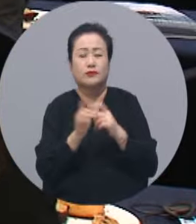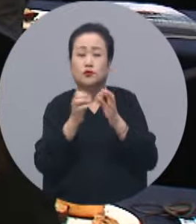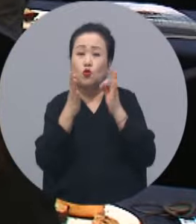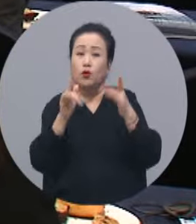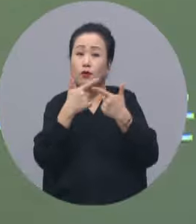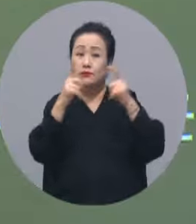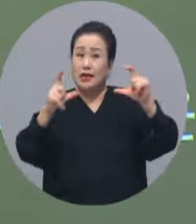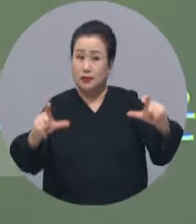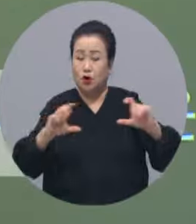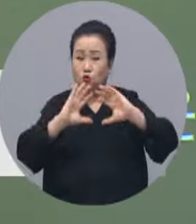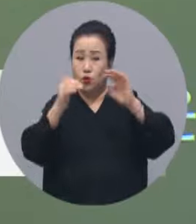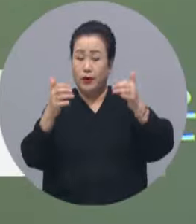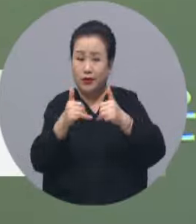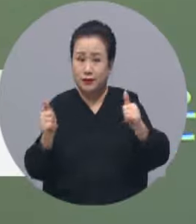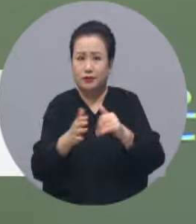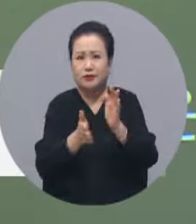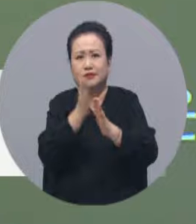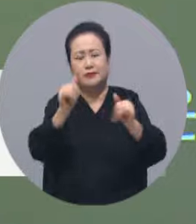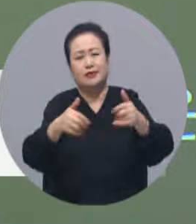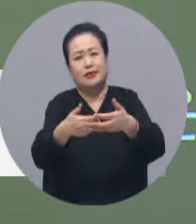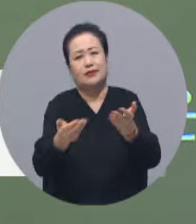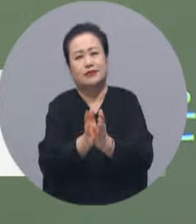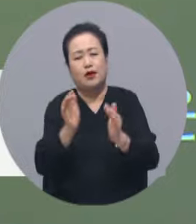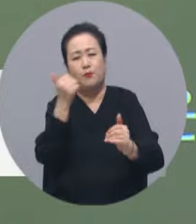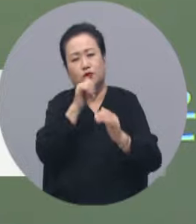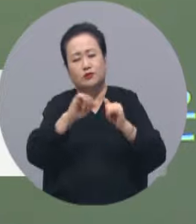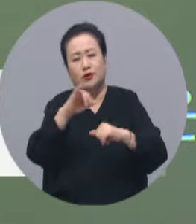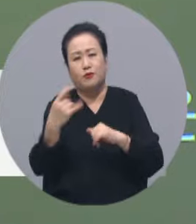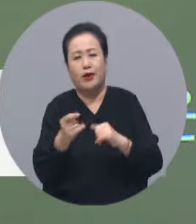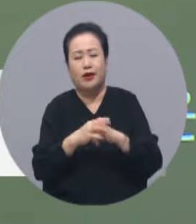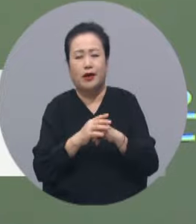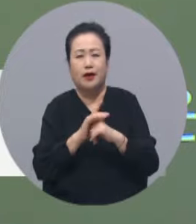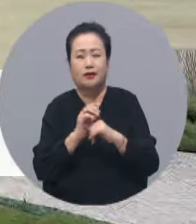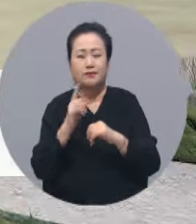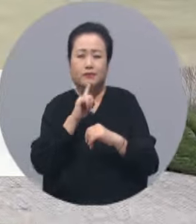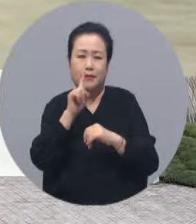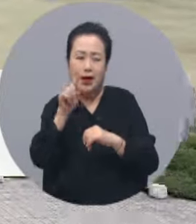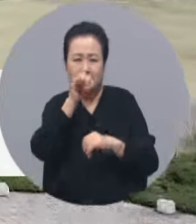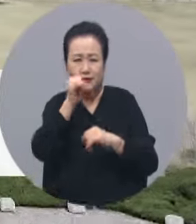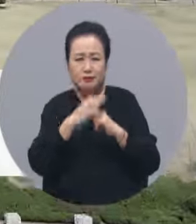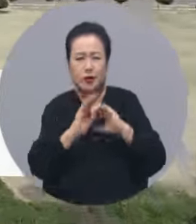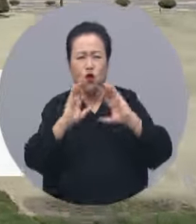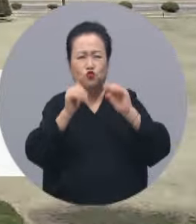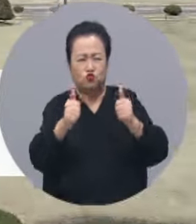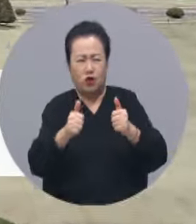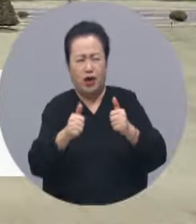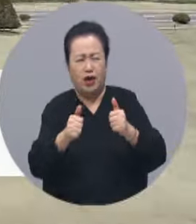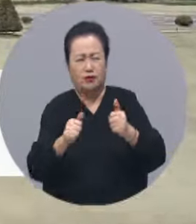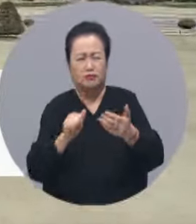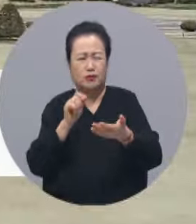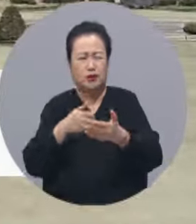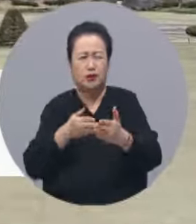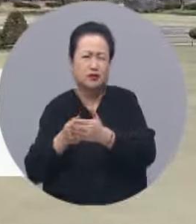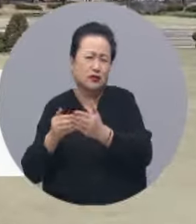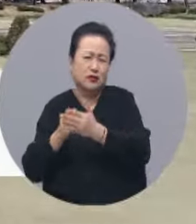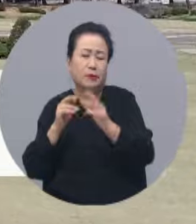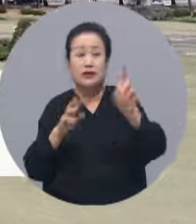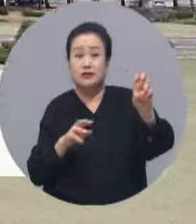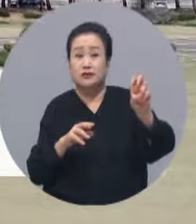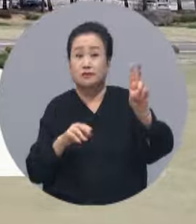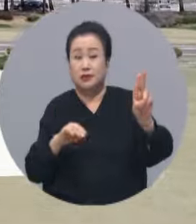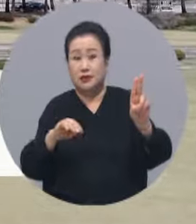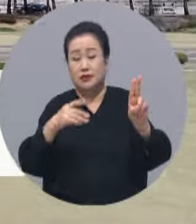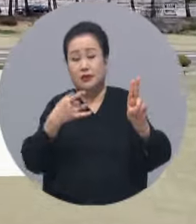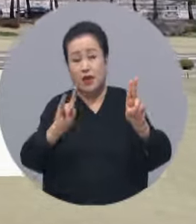그동안 부산 지역 국회의원과 시민단체, 변호사회가 목소리를 냈지만 국회 문턱을 넘지 못했는데 22대 국회